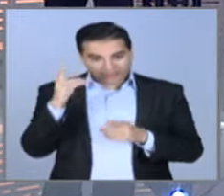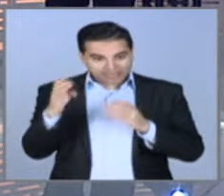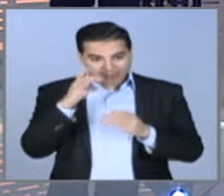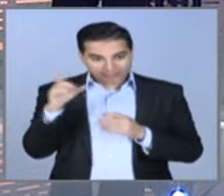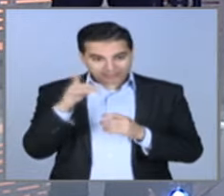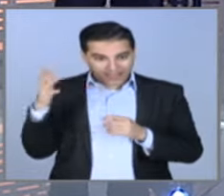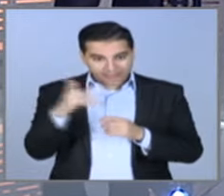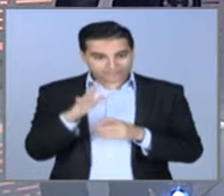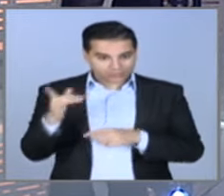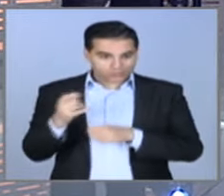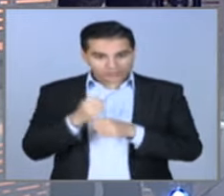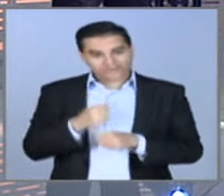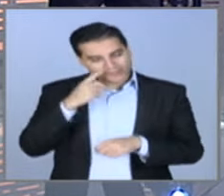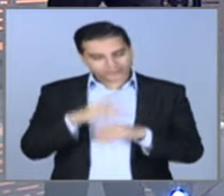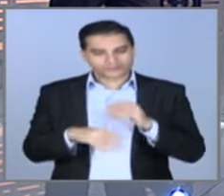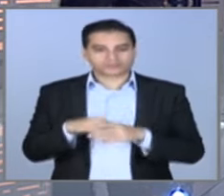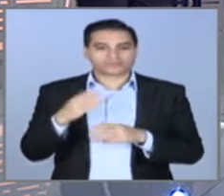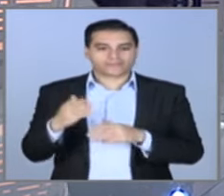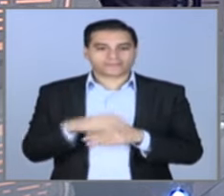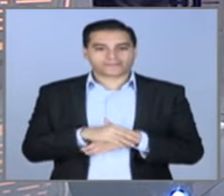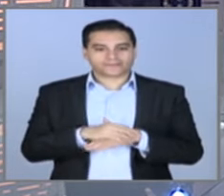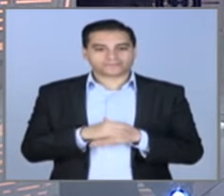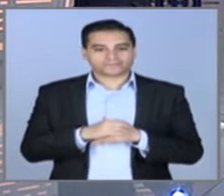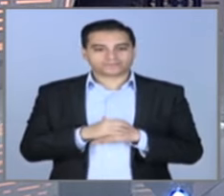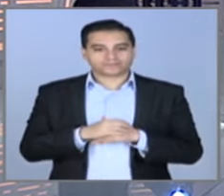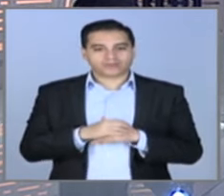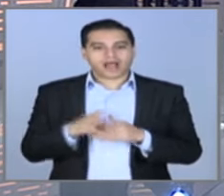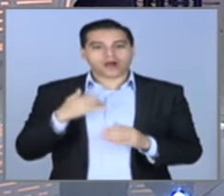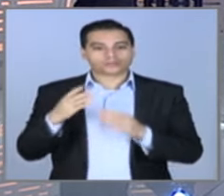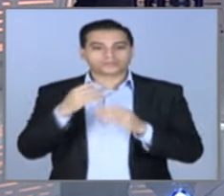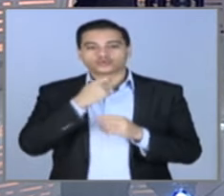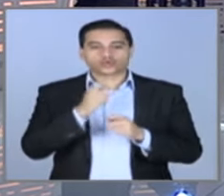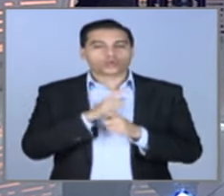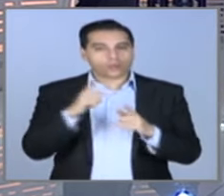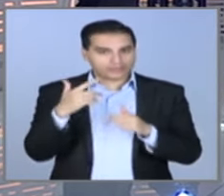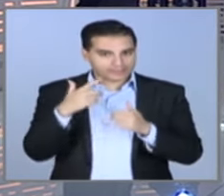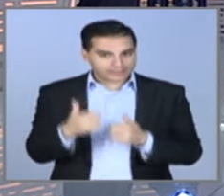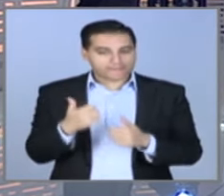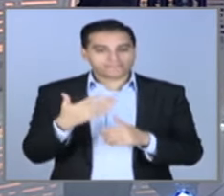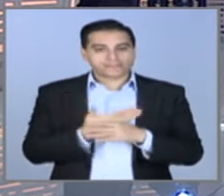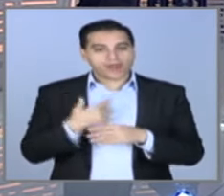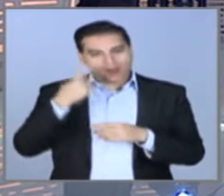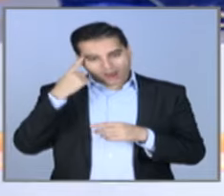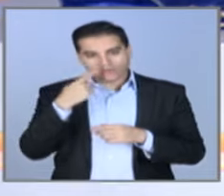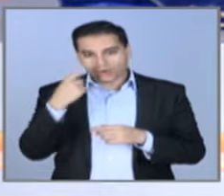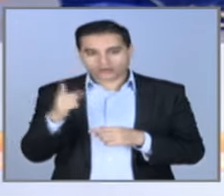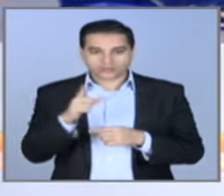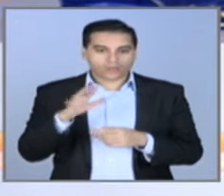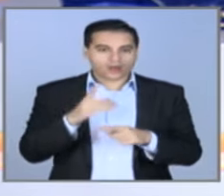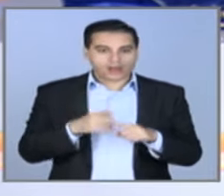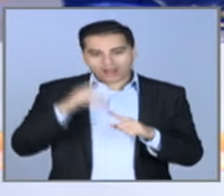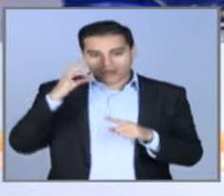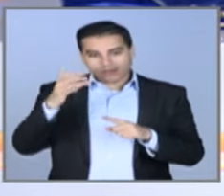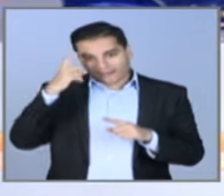صح ولا لا؟ لا مش عايز تعرف. طيب عايز الإجابات بصوت واضح عشان أعرف أقول لك صح ولا غلط. لو الإجابة